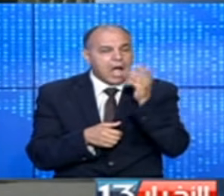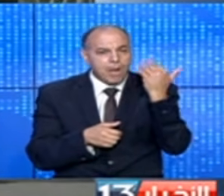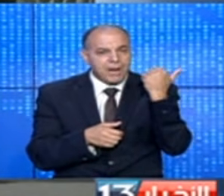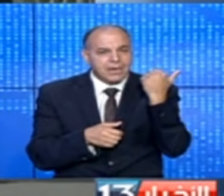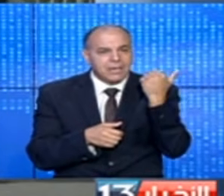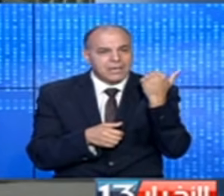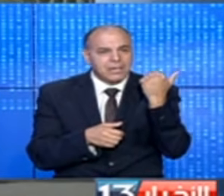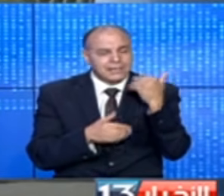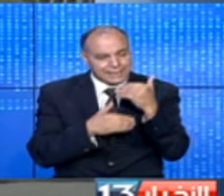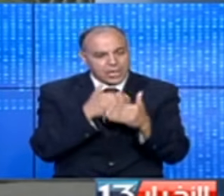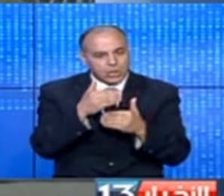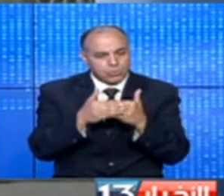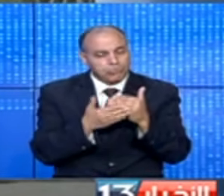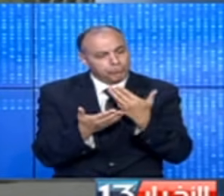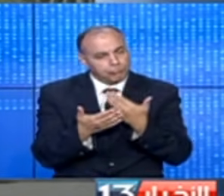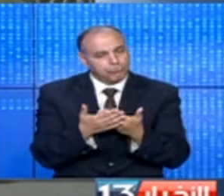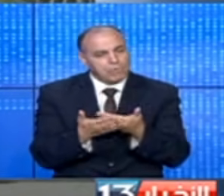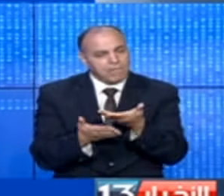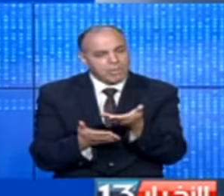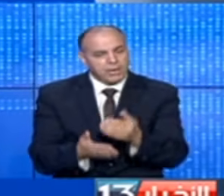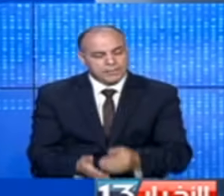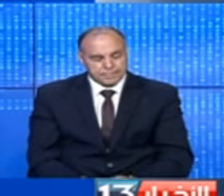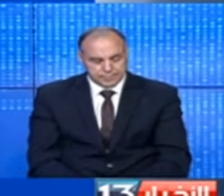تحقيق تقدم ملموس.